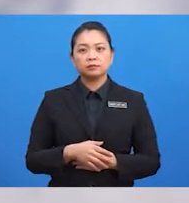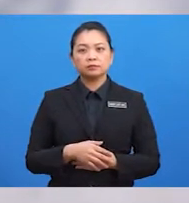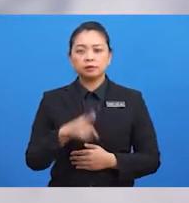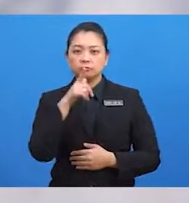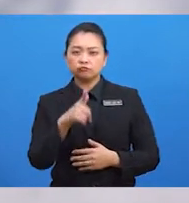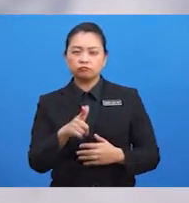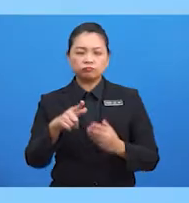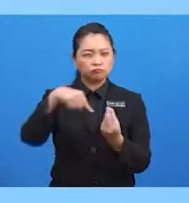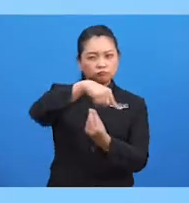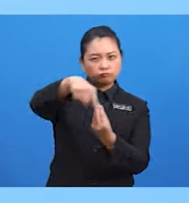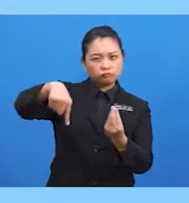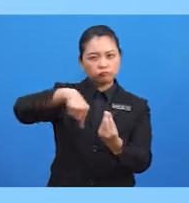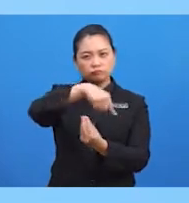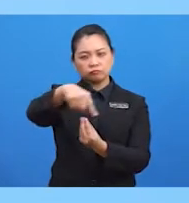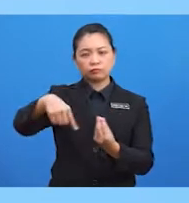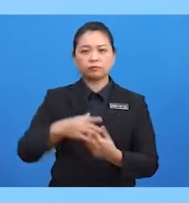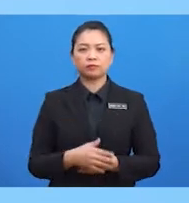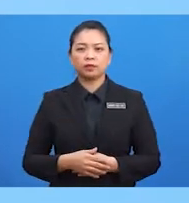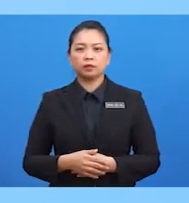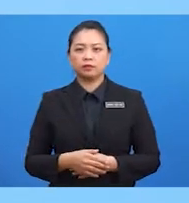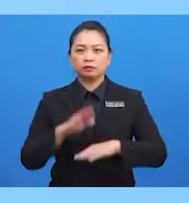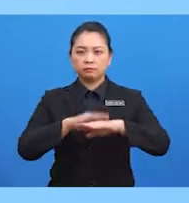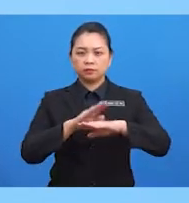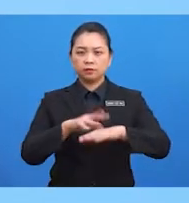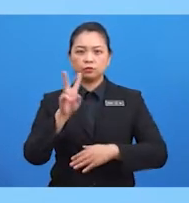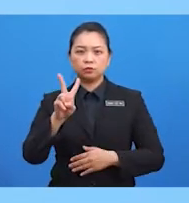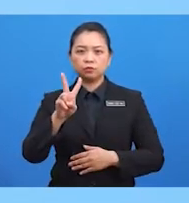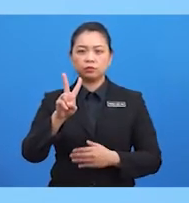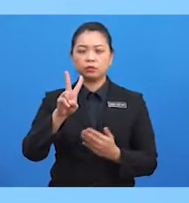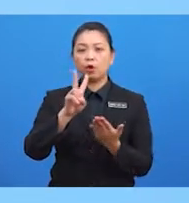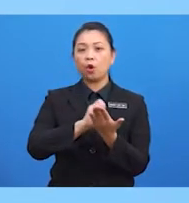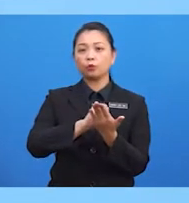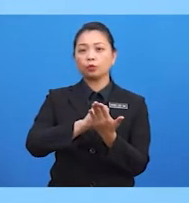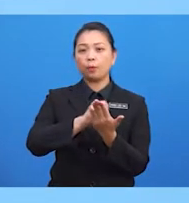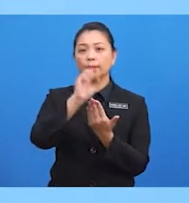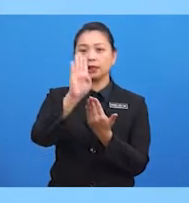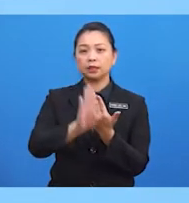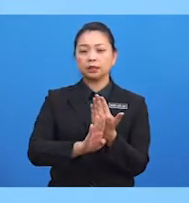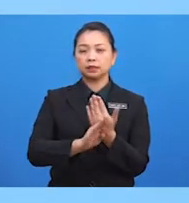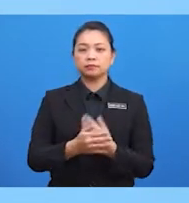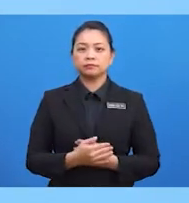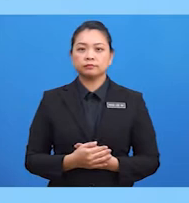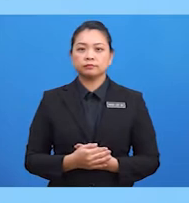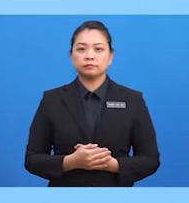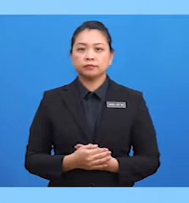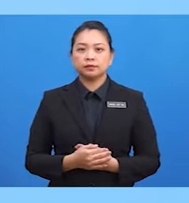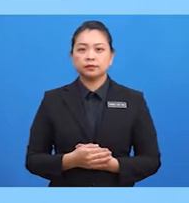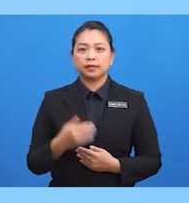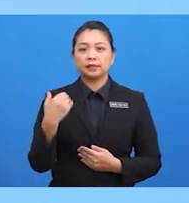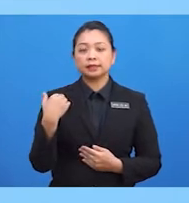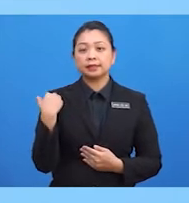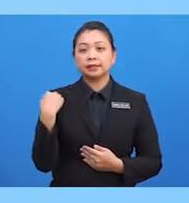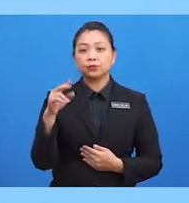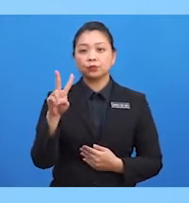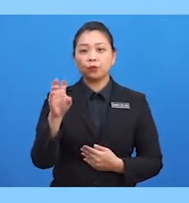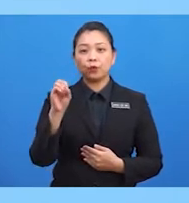mengorbit bumi. Pada 2 Oktober 1989, Voyager 2